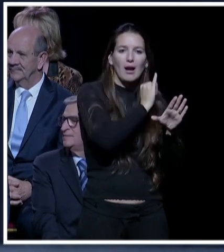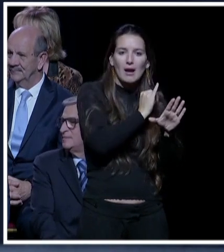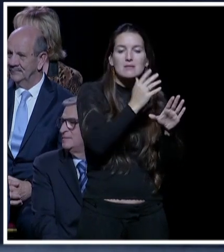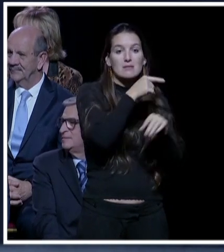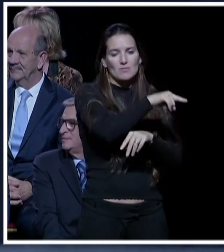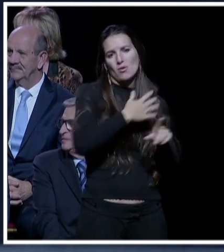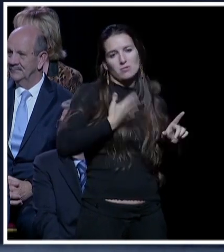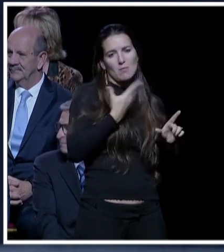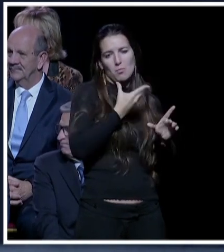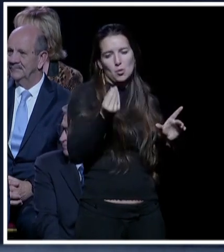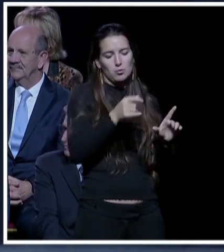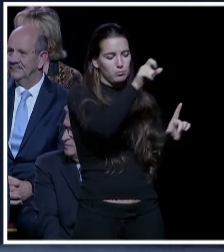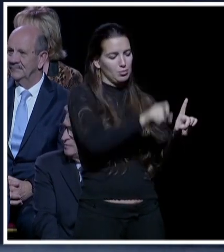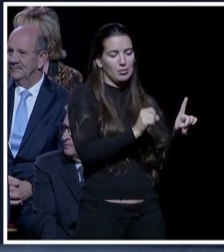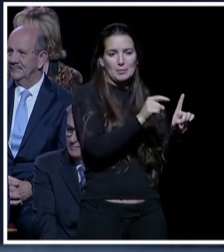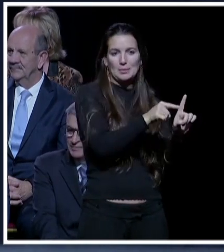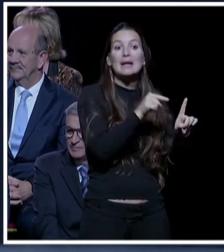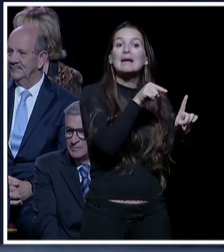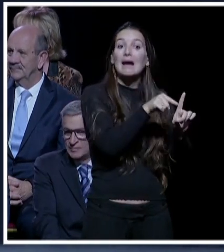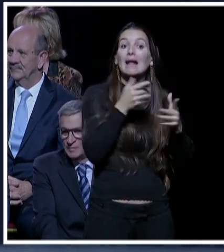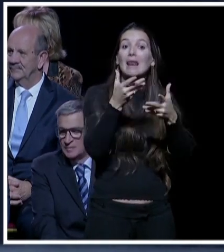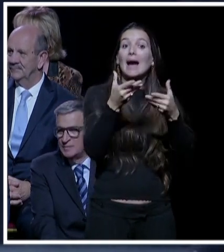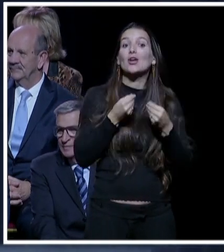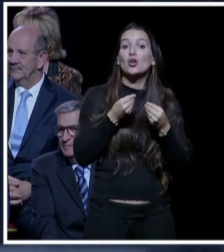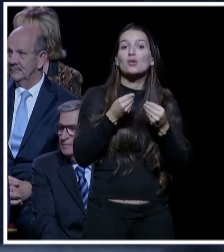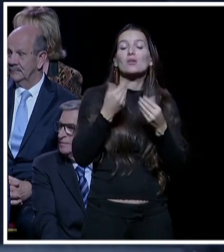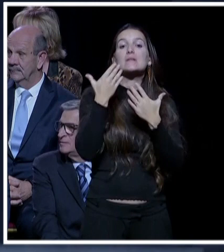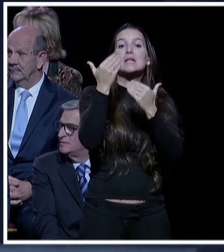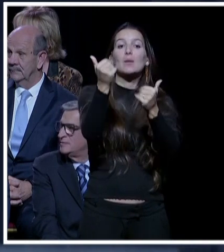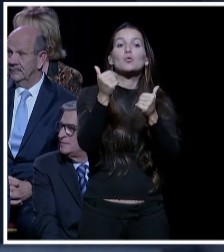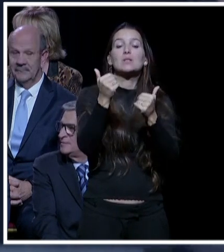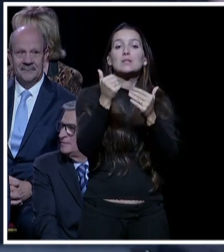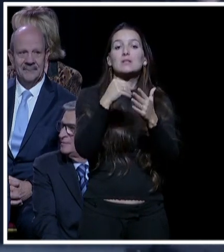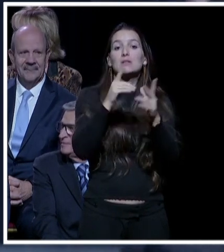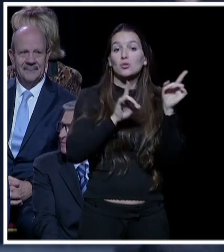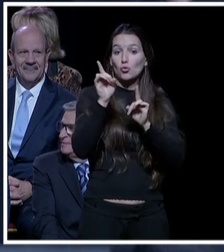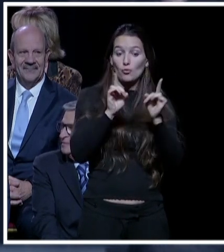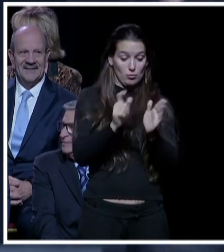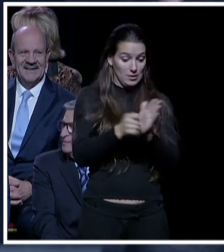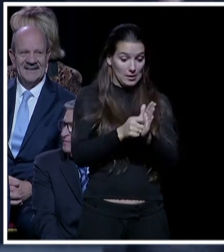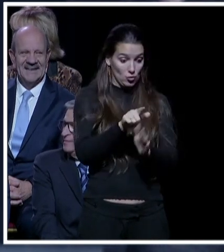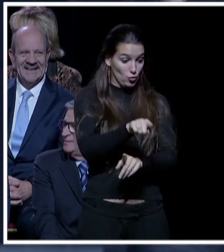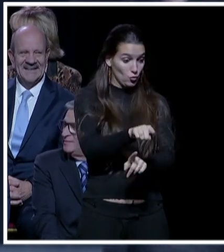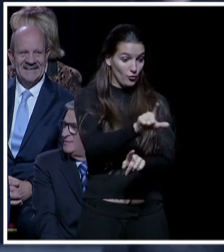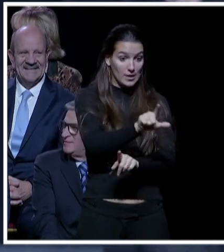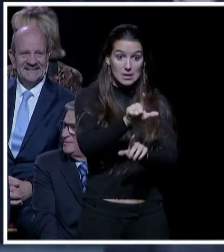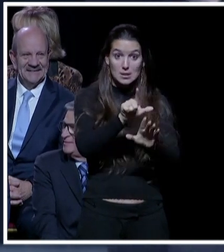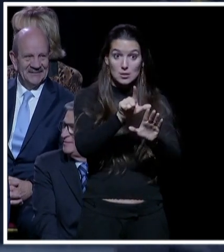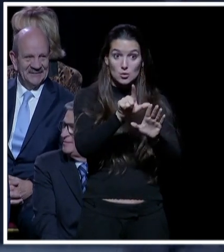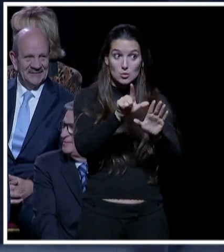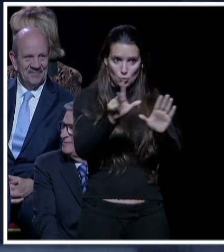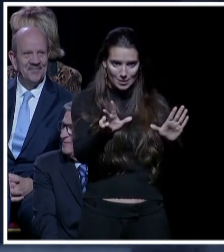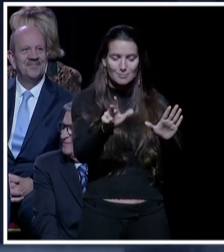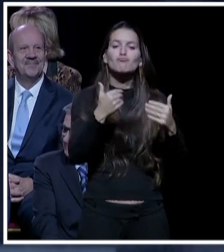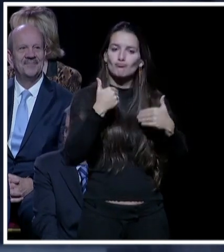que j'aime beaucoup, et qui, elle, accueillera sa cérémonie de vœux le 27, et je serai à tes côtés, je sais, le 28,